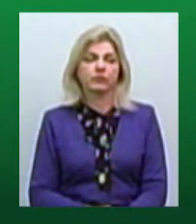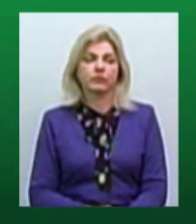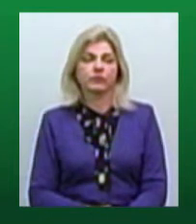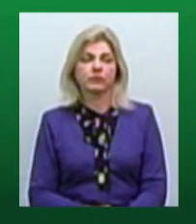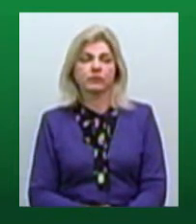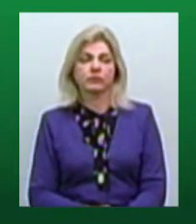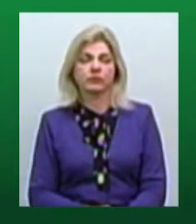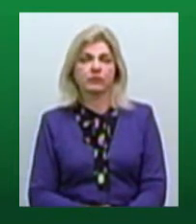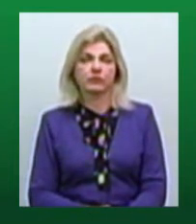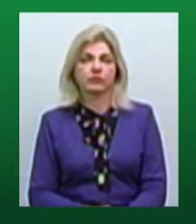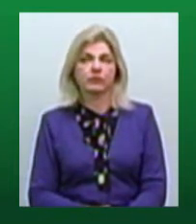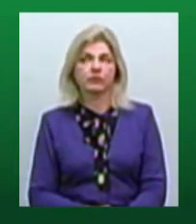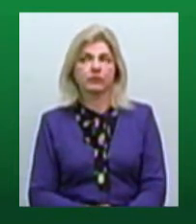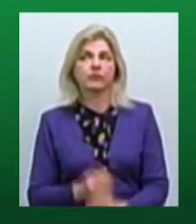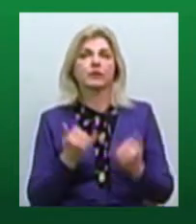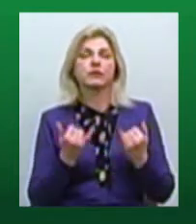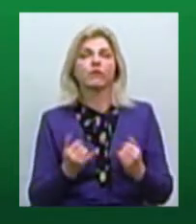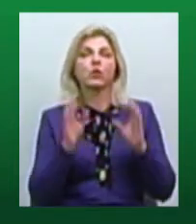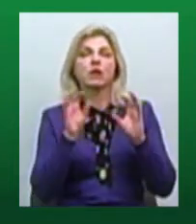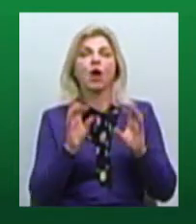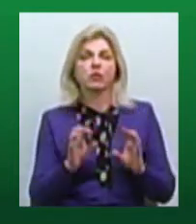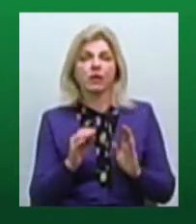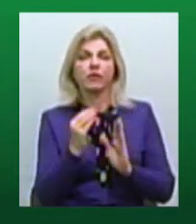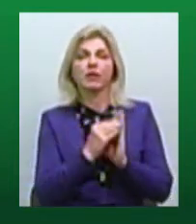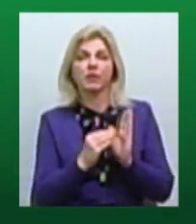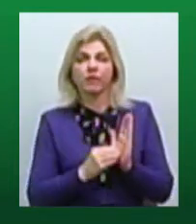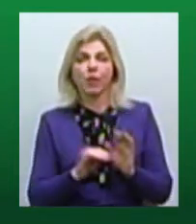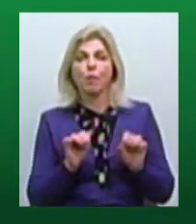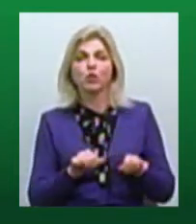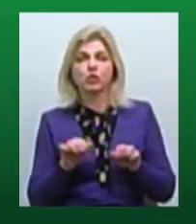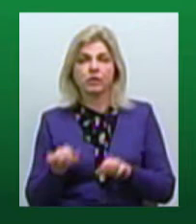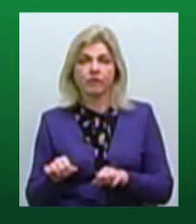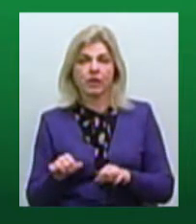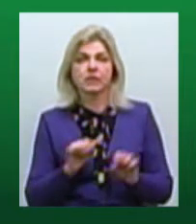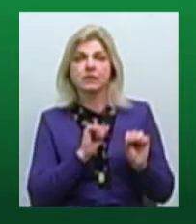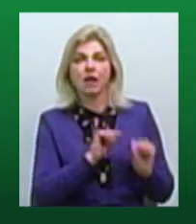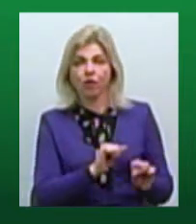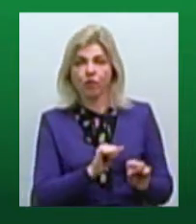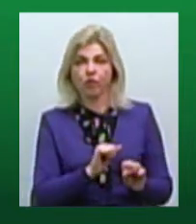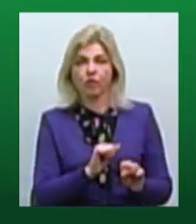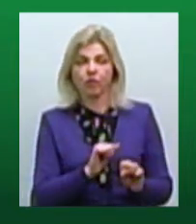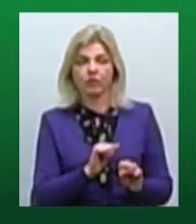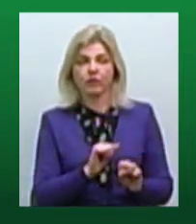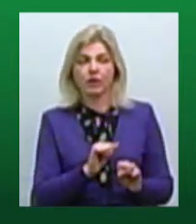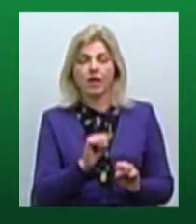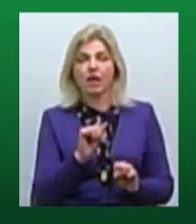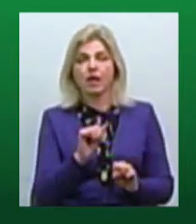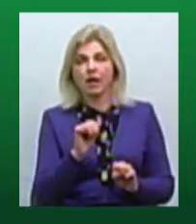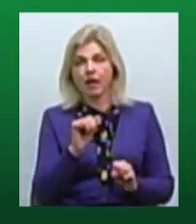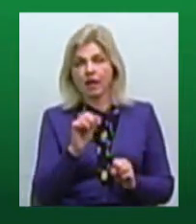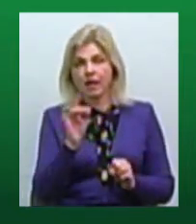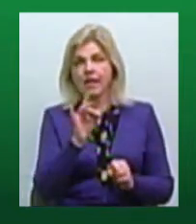уже и так она даст и прочего может за христа сам император убит